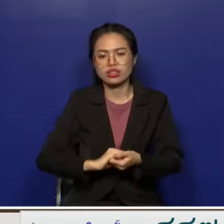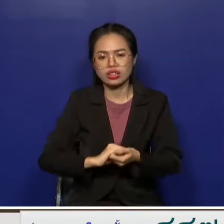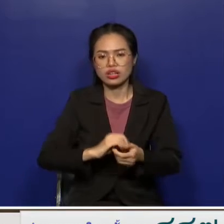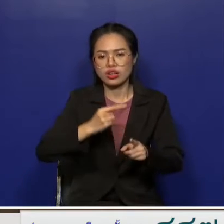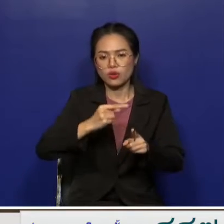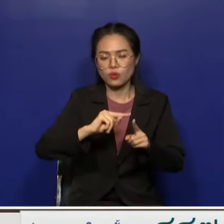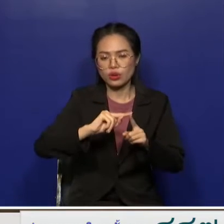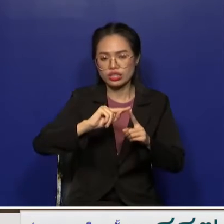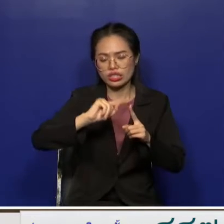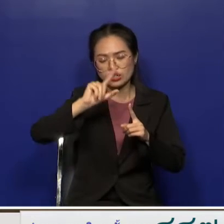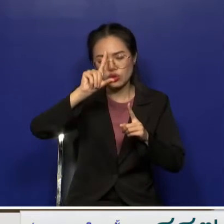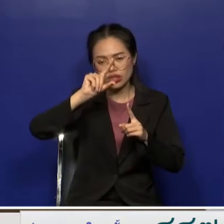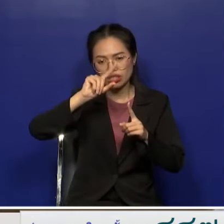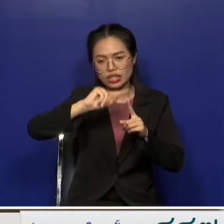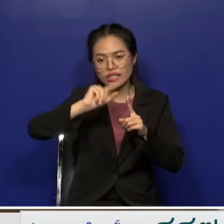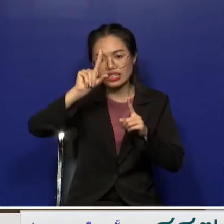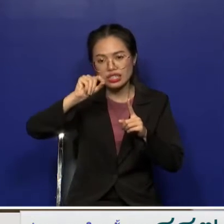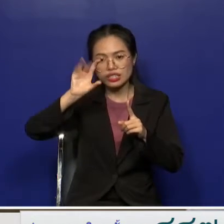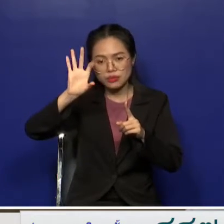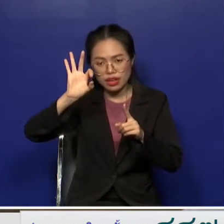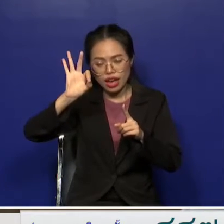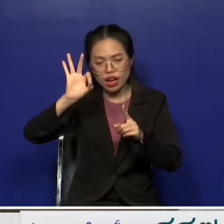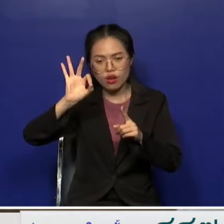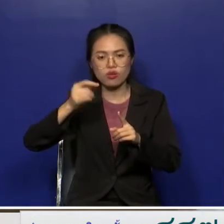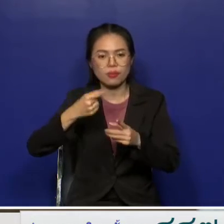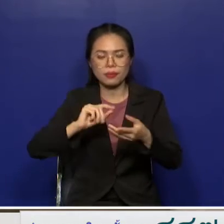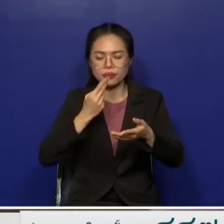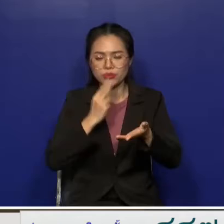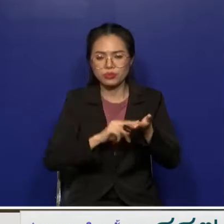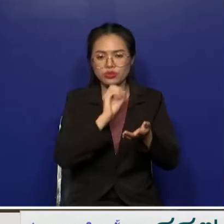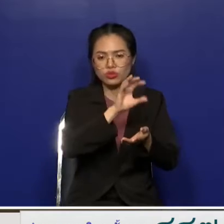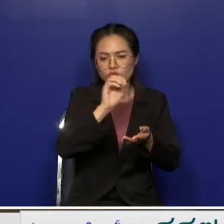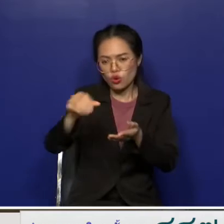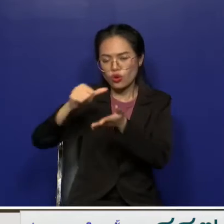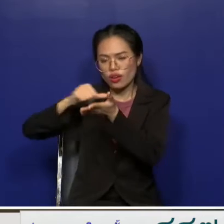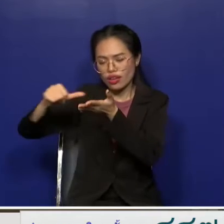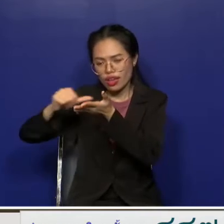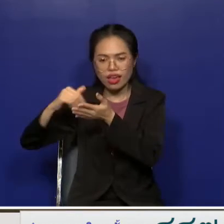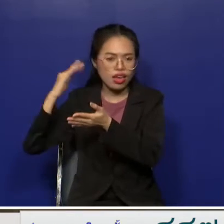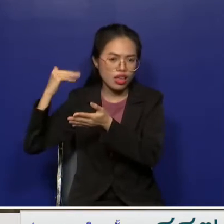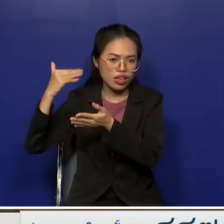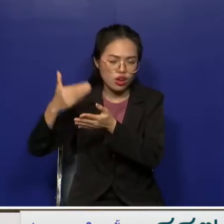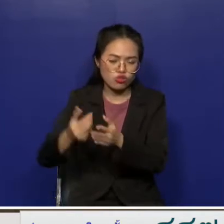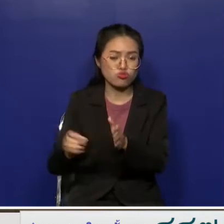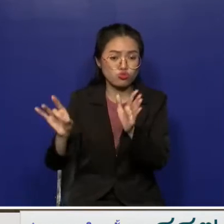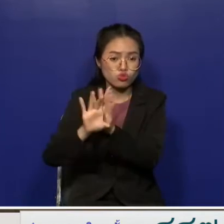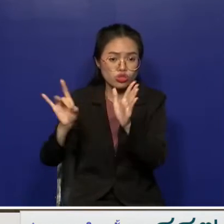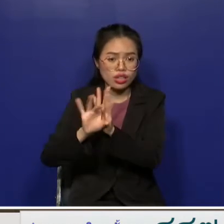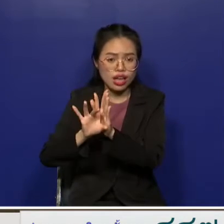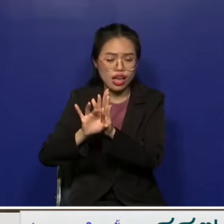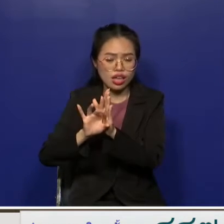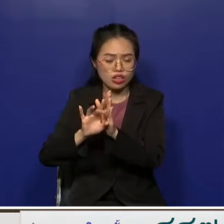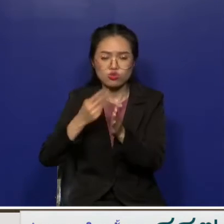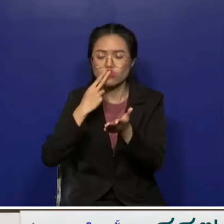รา2545ใช้ถือไปบัตรแล้วมีการแก้ไขตลอดมาจนมีครั้งสุดท้ายนะครับเป็นที่นร.ด่วน